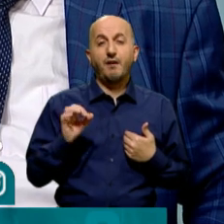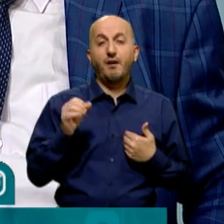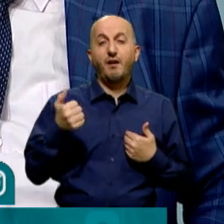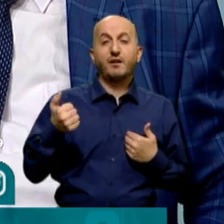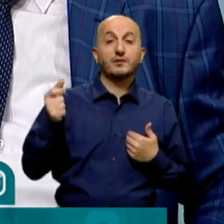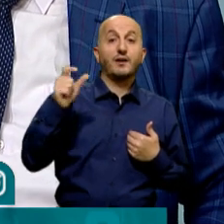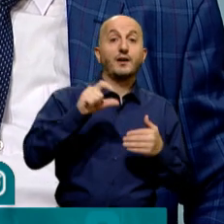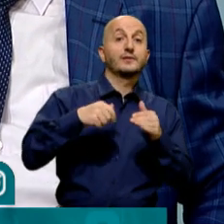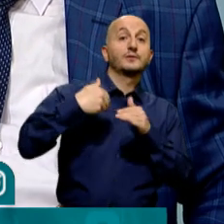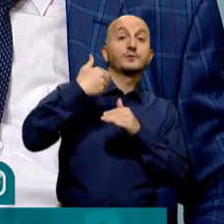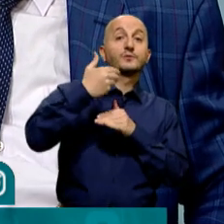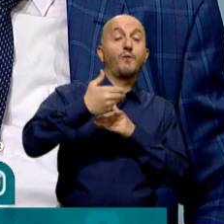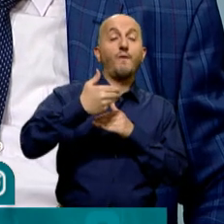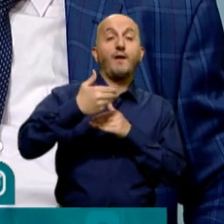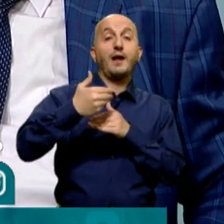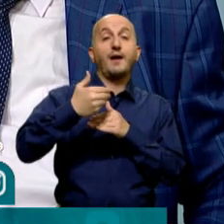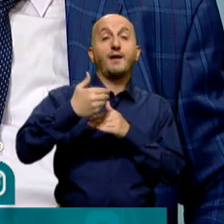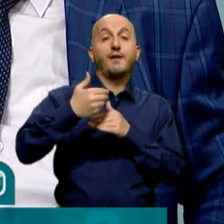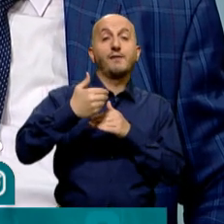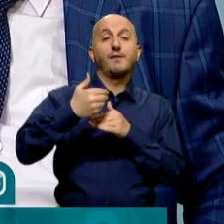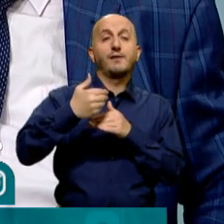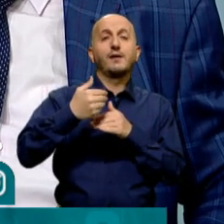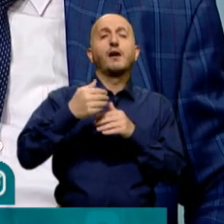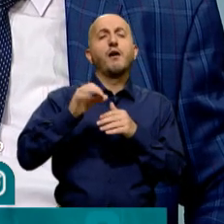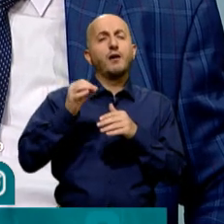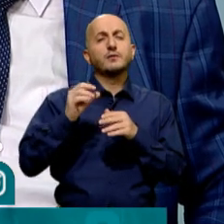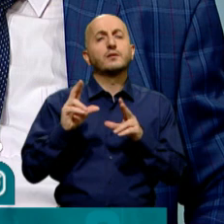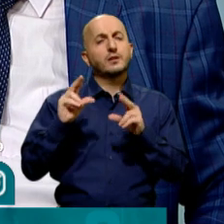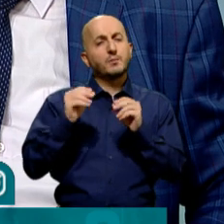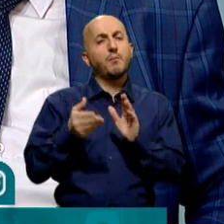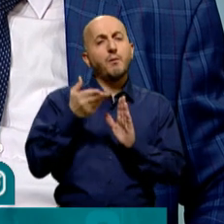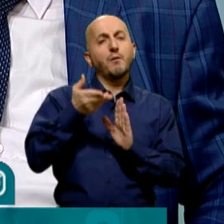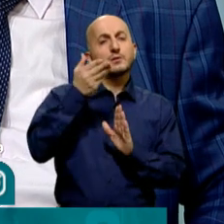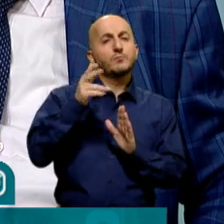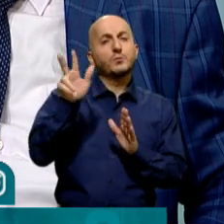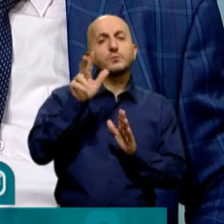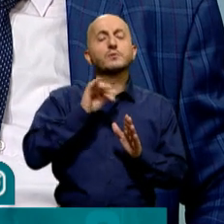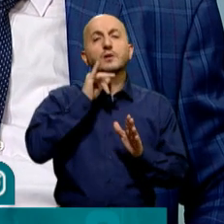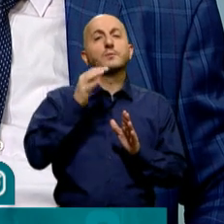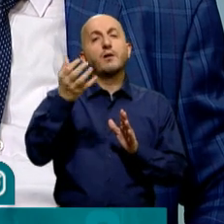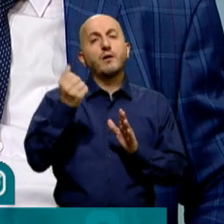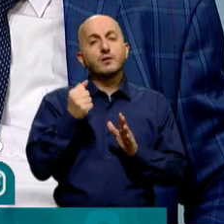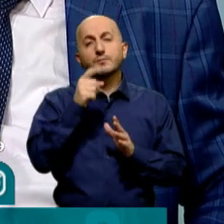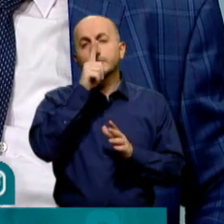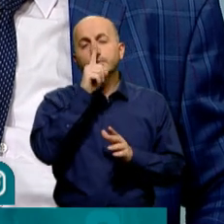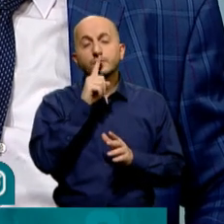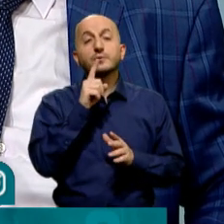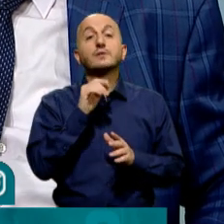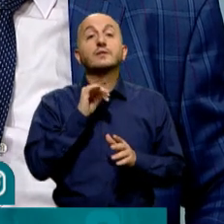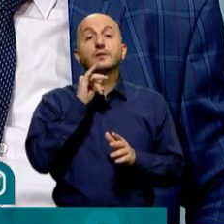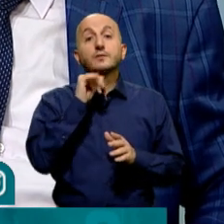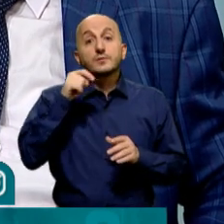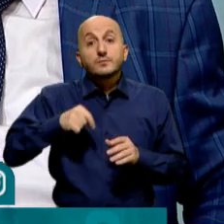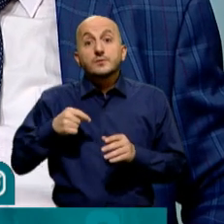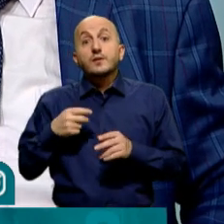sonra kalan miktarı tamamlarım. Hatta bırak onu, 30 gram da alırım. 100 grama ulaşır. Şimdiden başlayayım